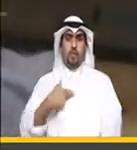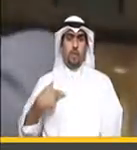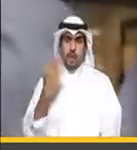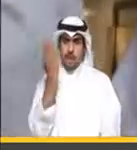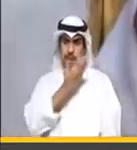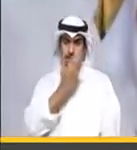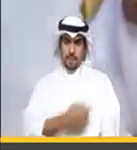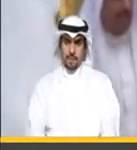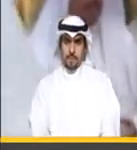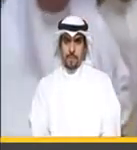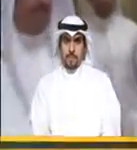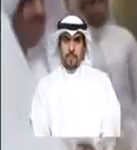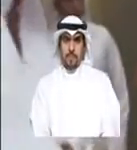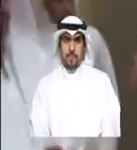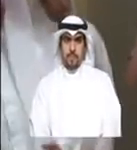التربية.